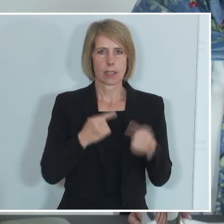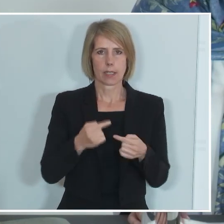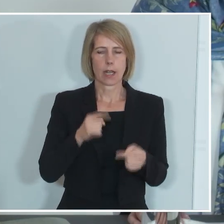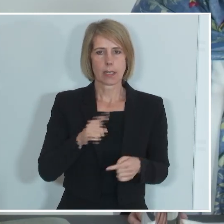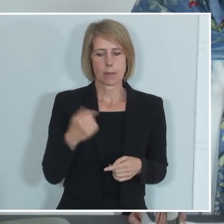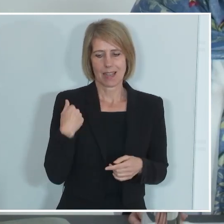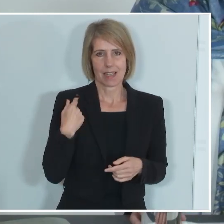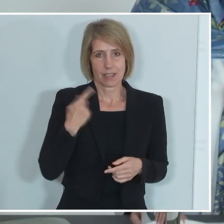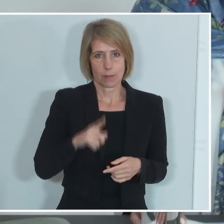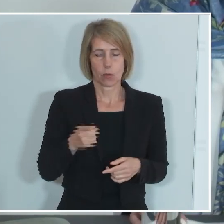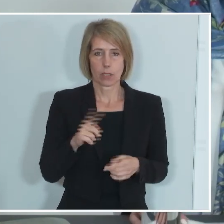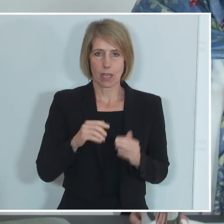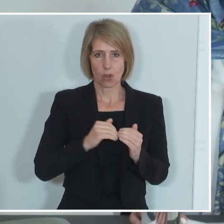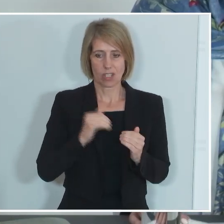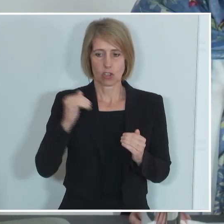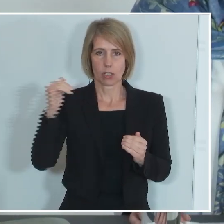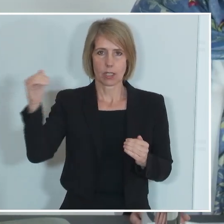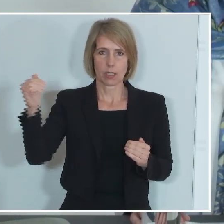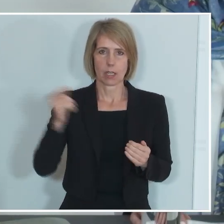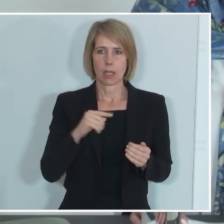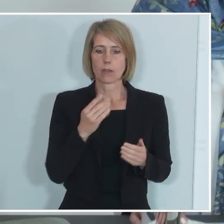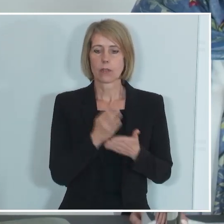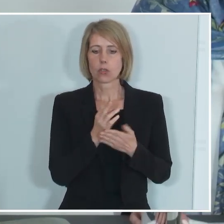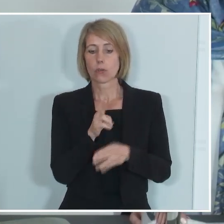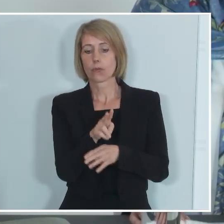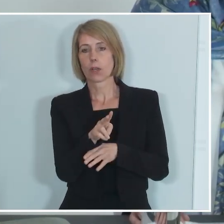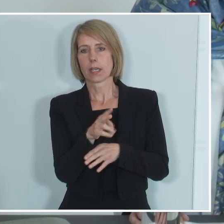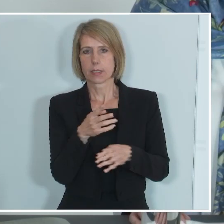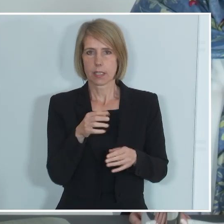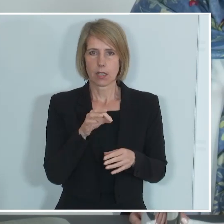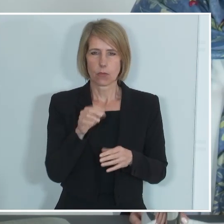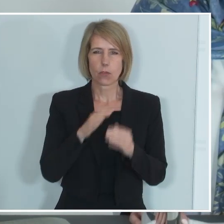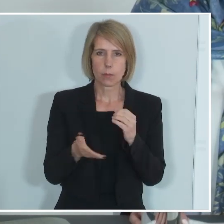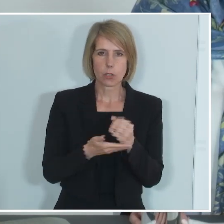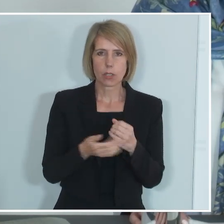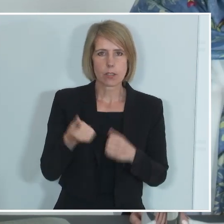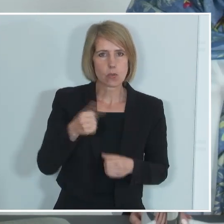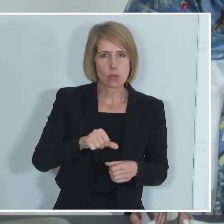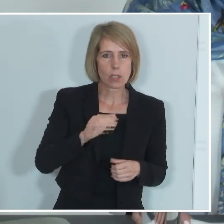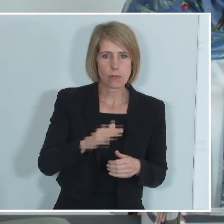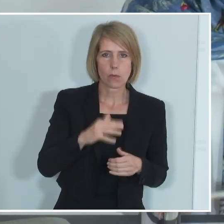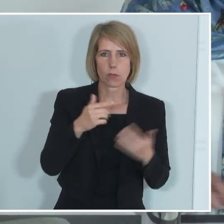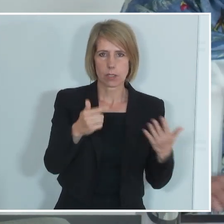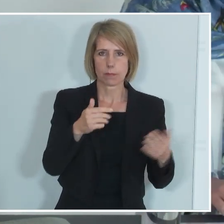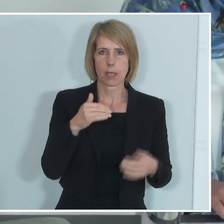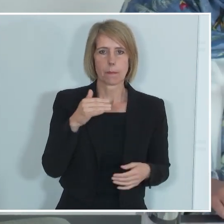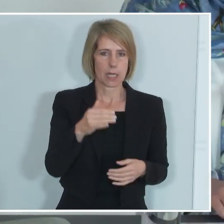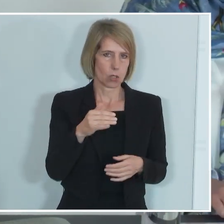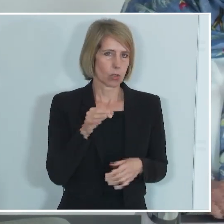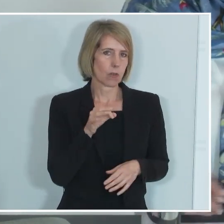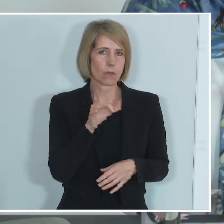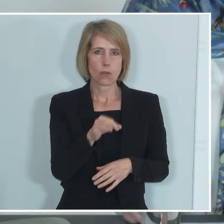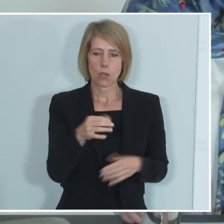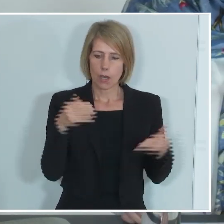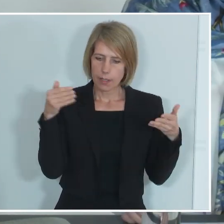Monaten. Wir haben das natürlich auch vorhergesehen und haben schon im Budget für dieses Jahr zusätzliche 75 Millionen für